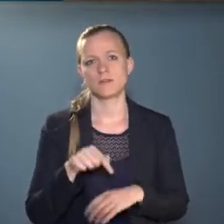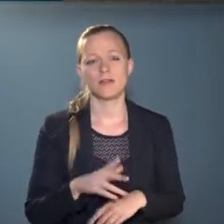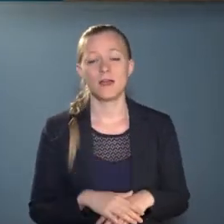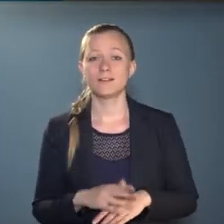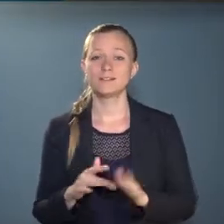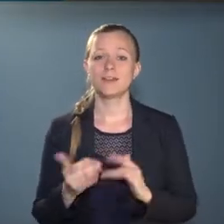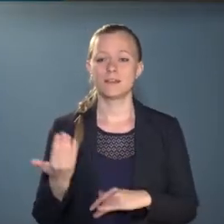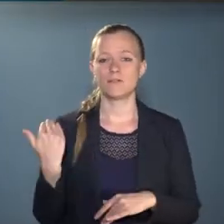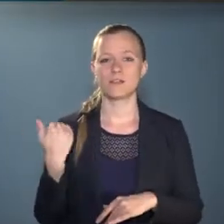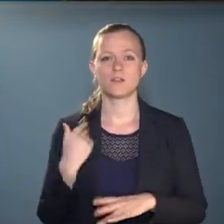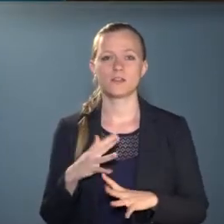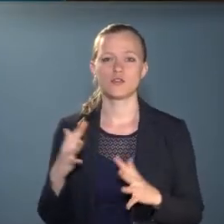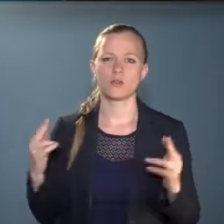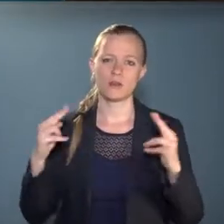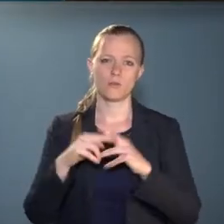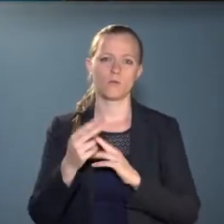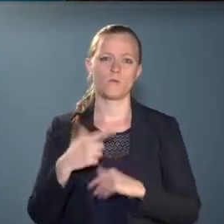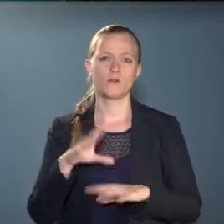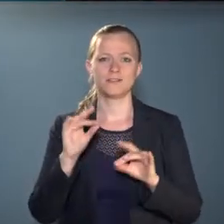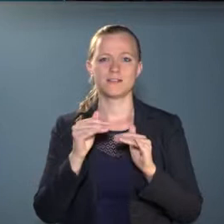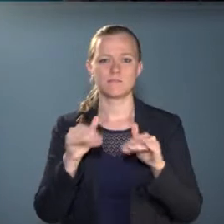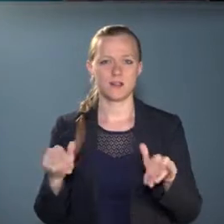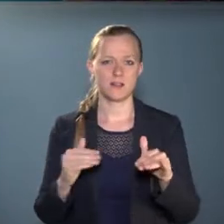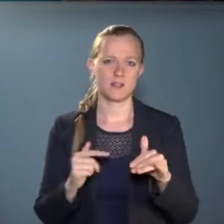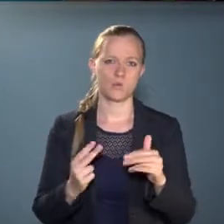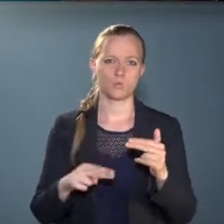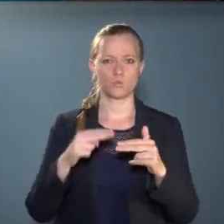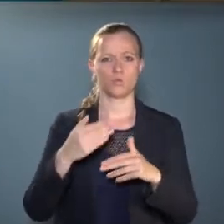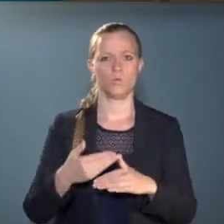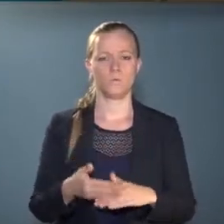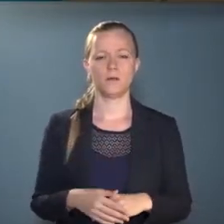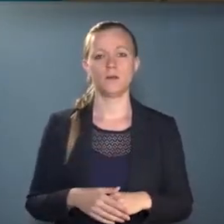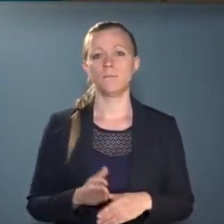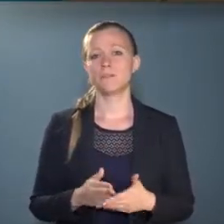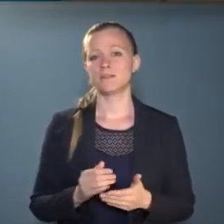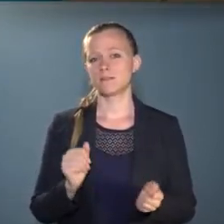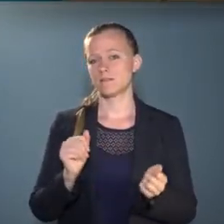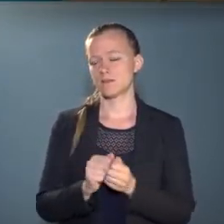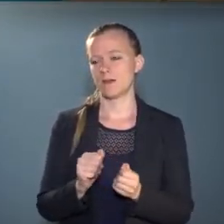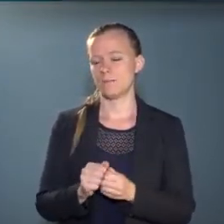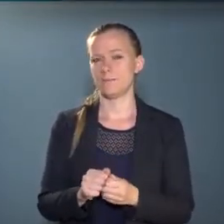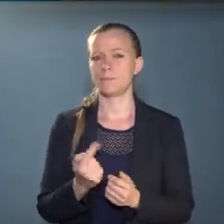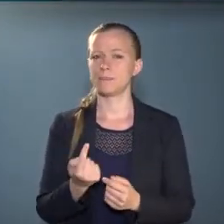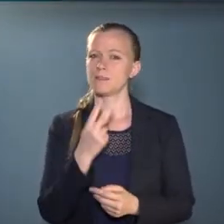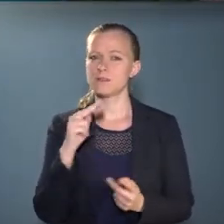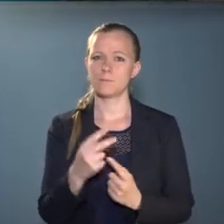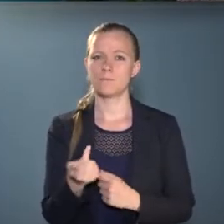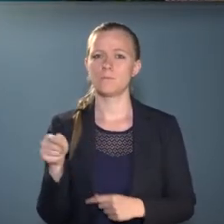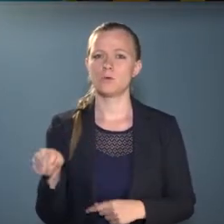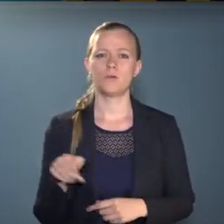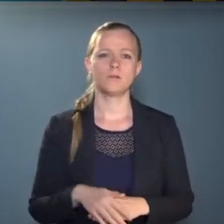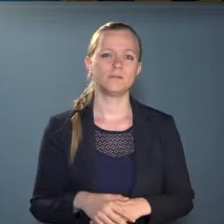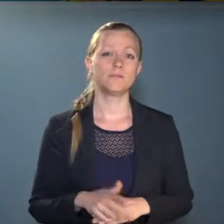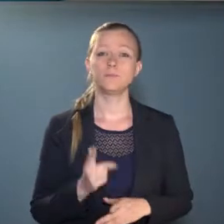is hatalmas rekord volt, amikor a 10 milliót átlépte ez a szám. Az önök szempontjából